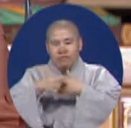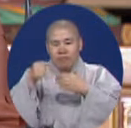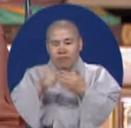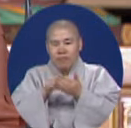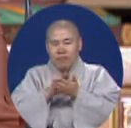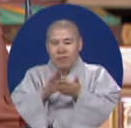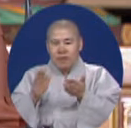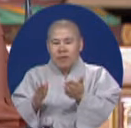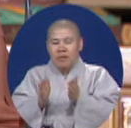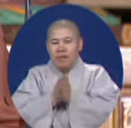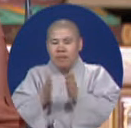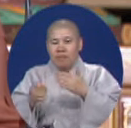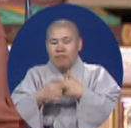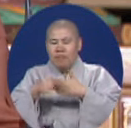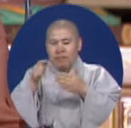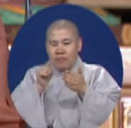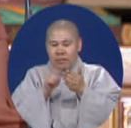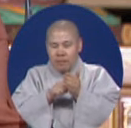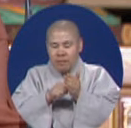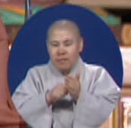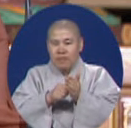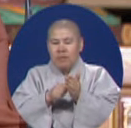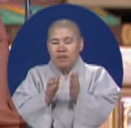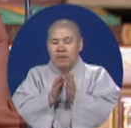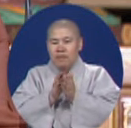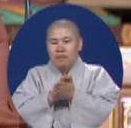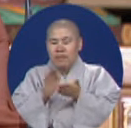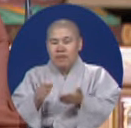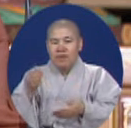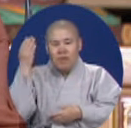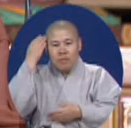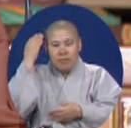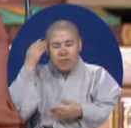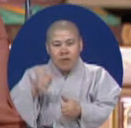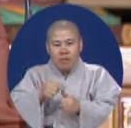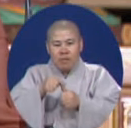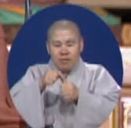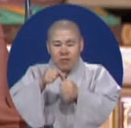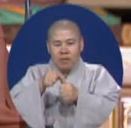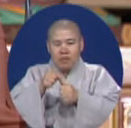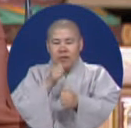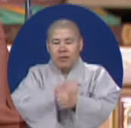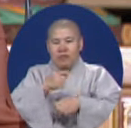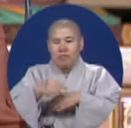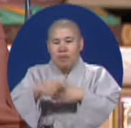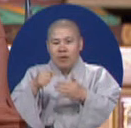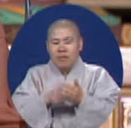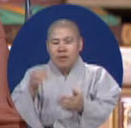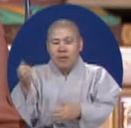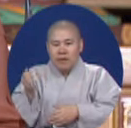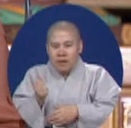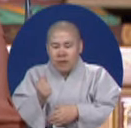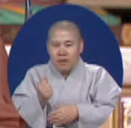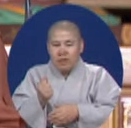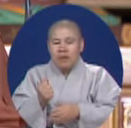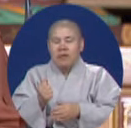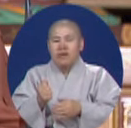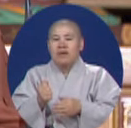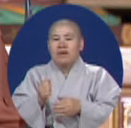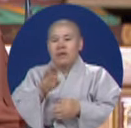이걸 발심이라고 합니다. 보리를 구하고자 하는 마음을 내는 걸 발심이라고 그래요. 이게 신구입니다,